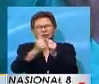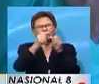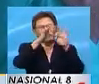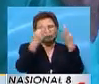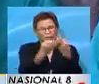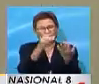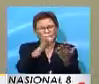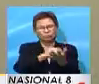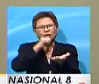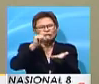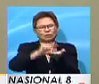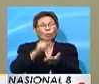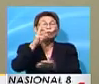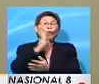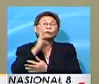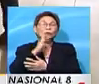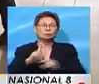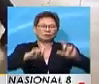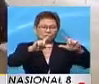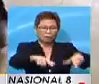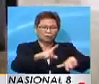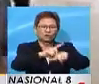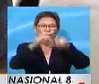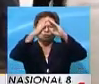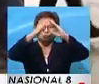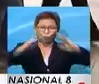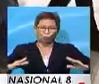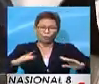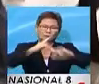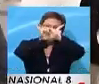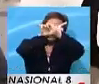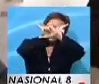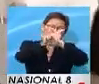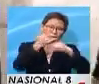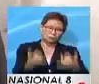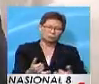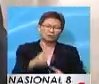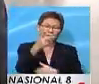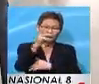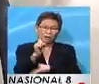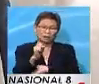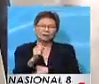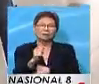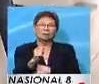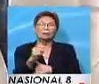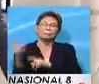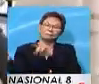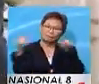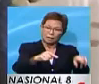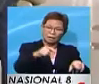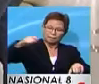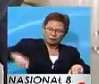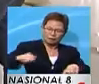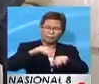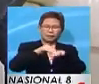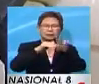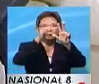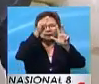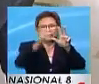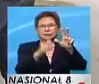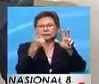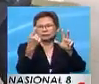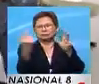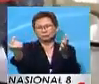itu wanita itu kini ditempatkan di sebuah rumah perlindungan kes akan disebut semula pada 3 Januari